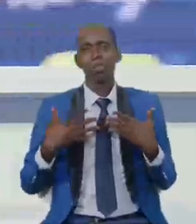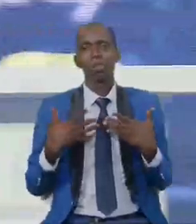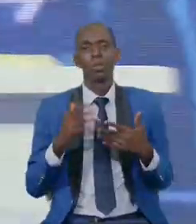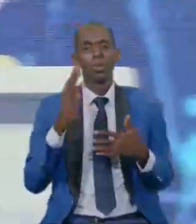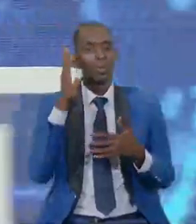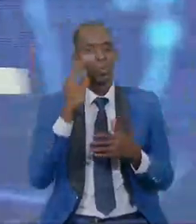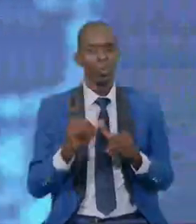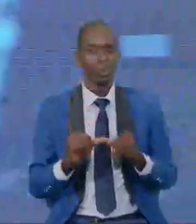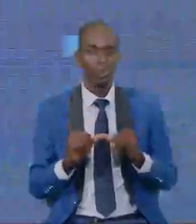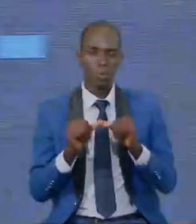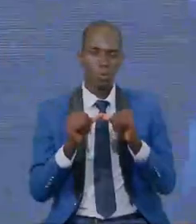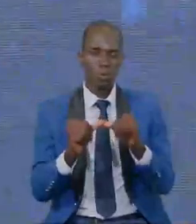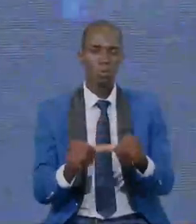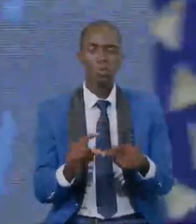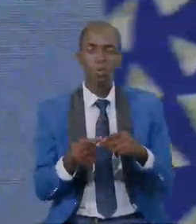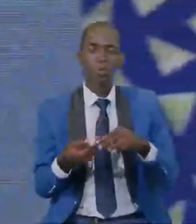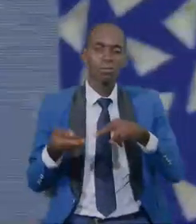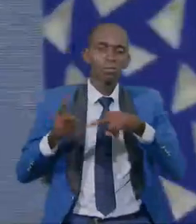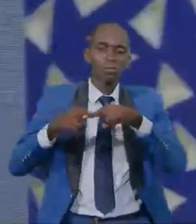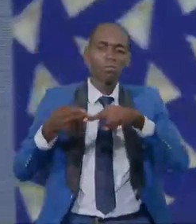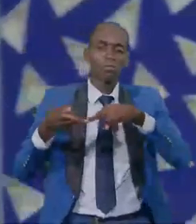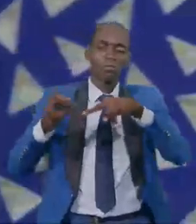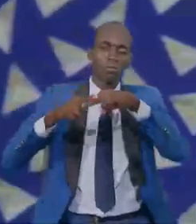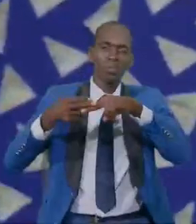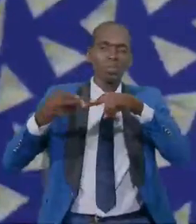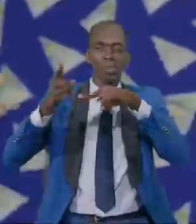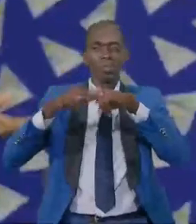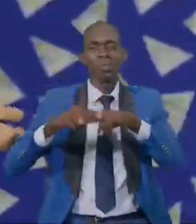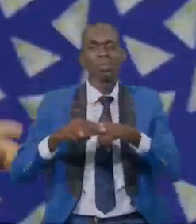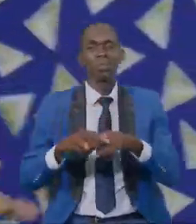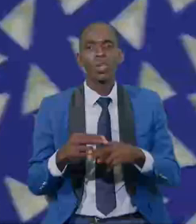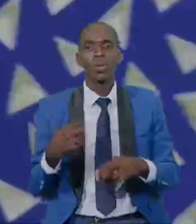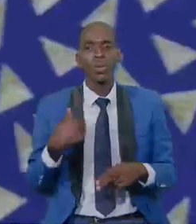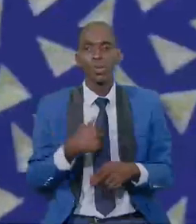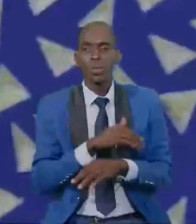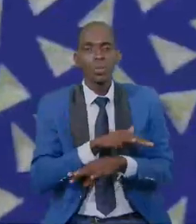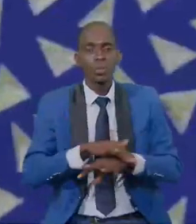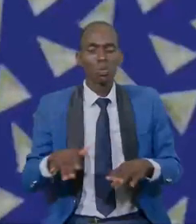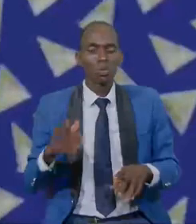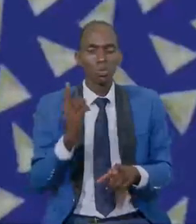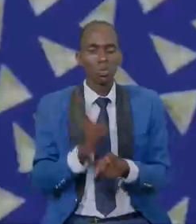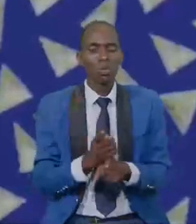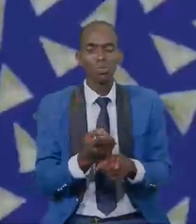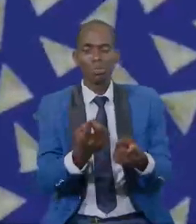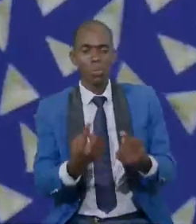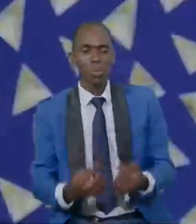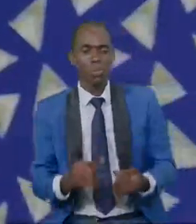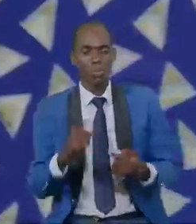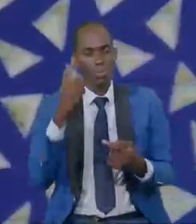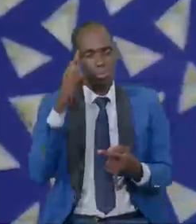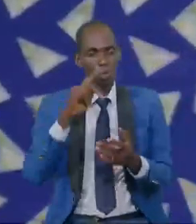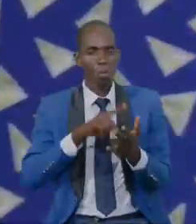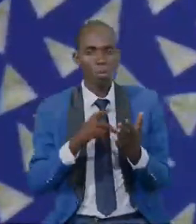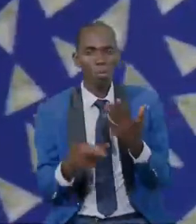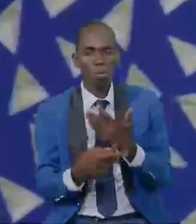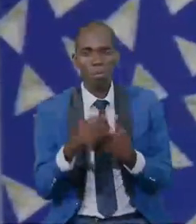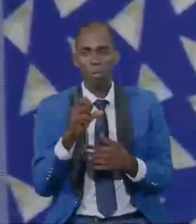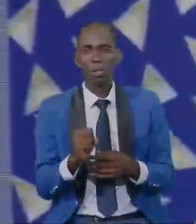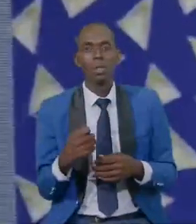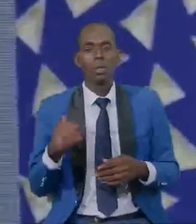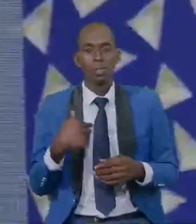vie va toujours aller s'accroissant. On va seulement, on ne vient pas à la